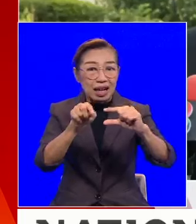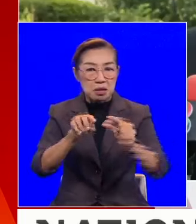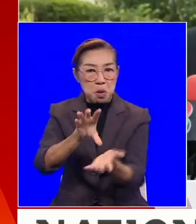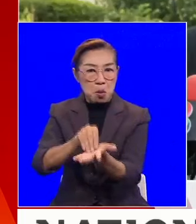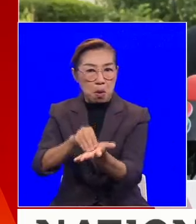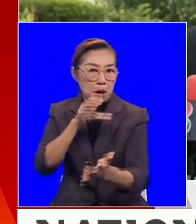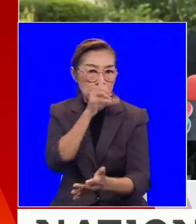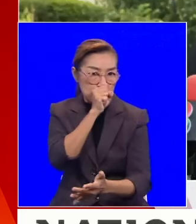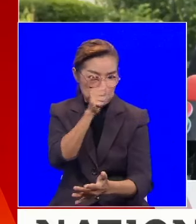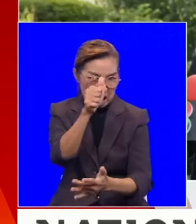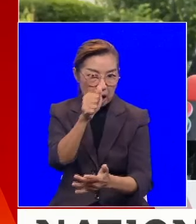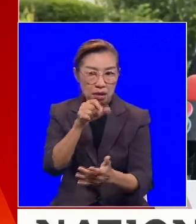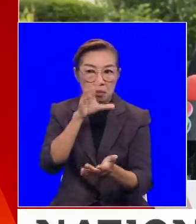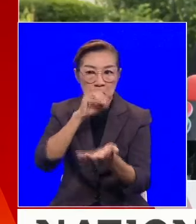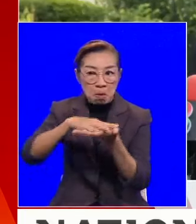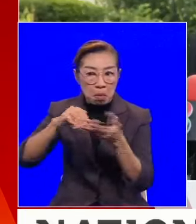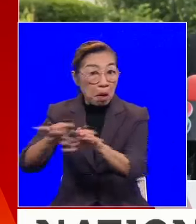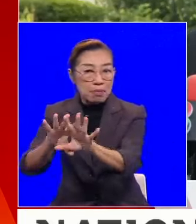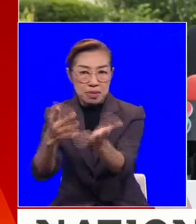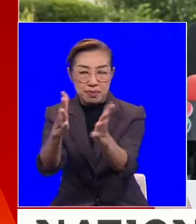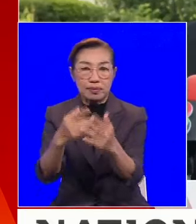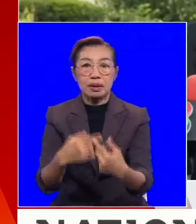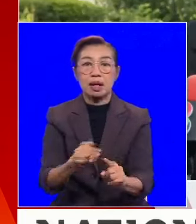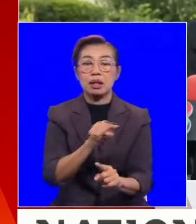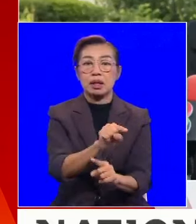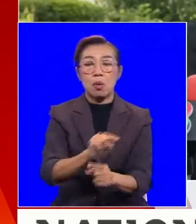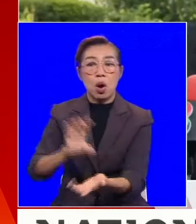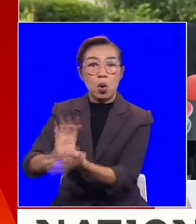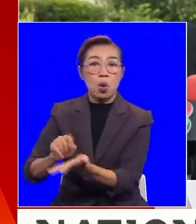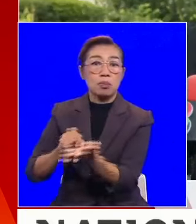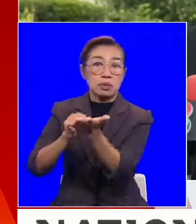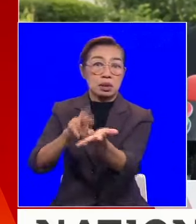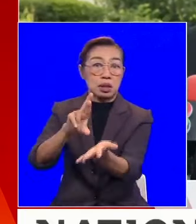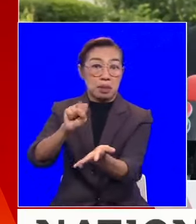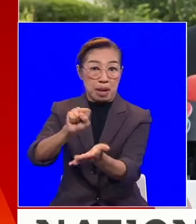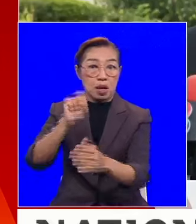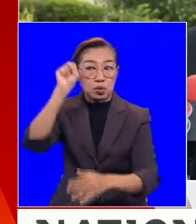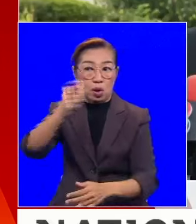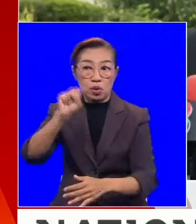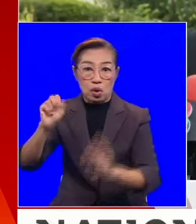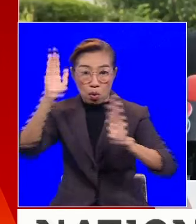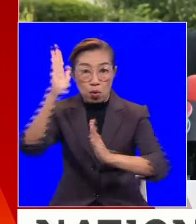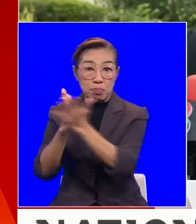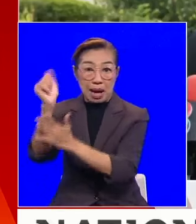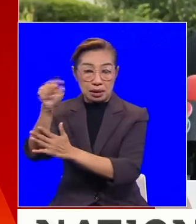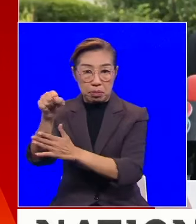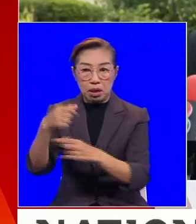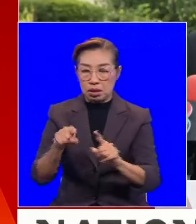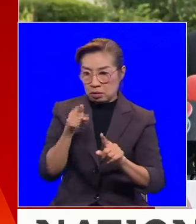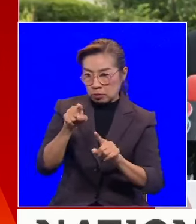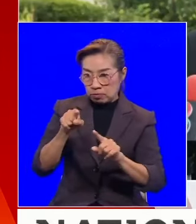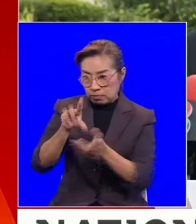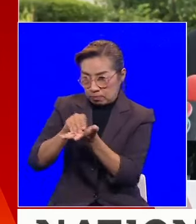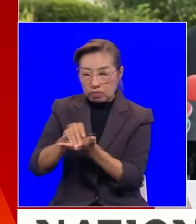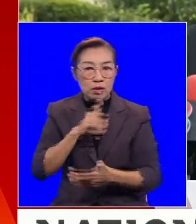ส่วนงบที่ผ่านสภาไปแล้วแต่ว่ากำลังมีคนไปยื่นองค์กรอิสระอันนี้จะทำให้โครงการสะดุดไหมนี่เขาจะไปยื่นร้องศาลปกครองด้ว